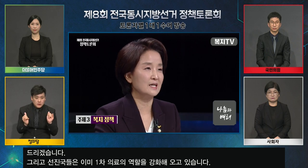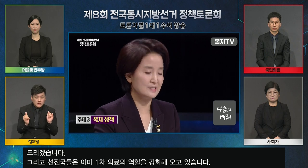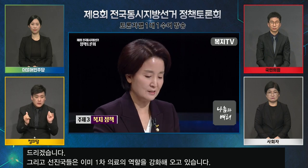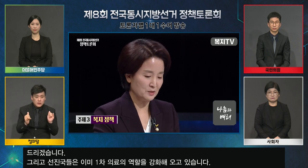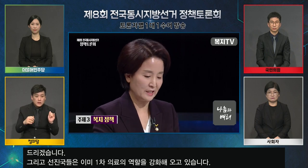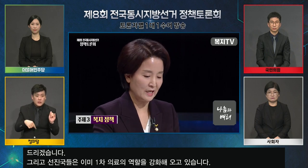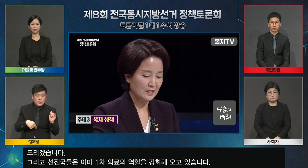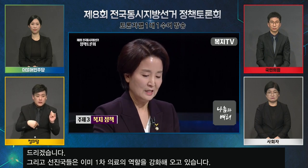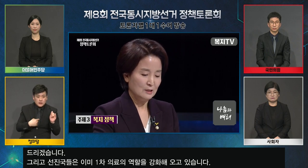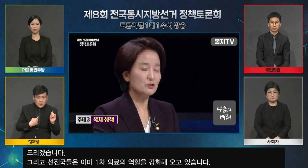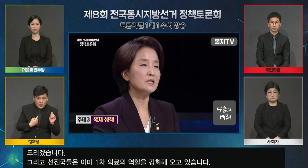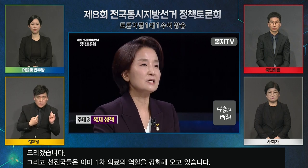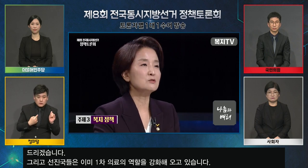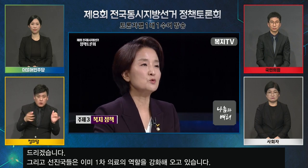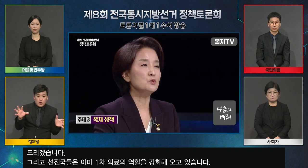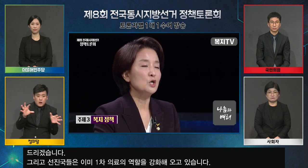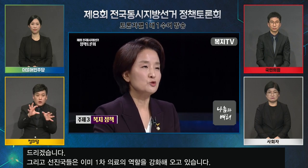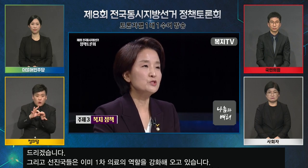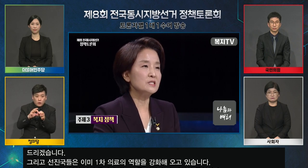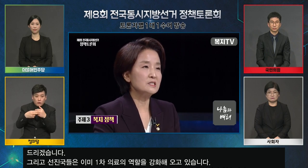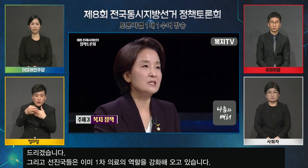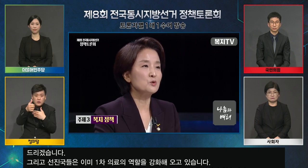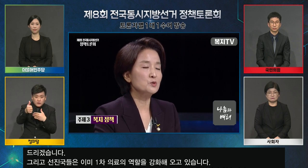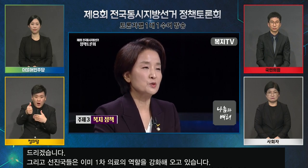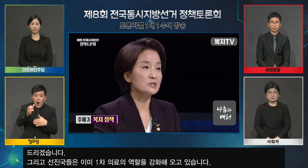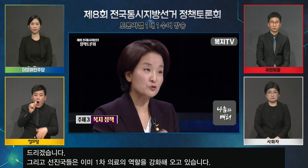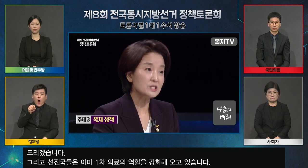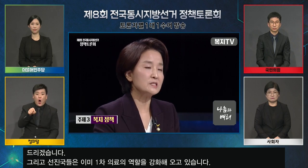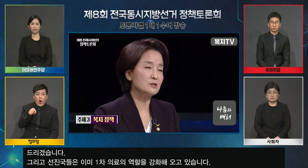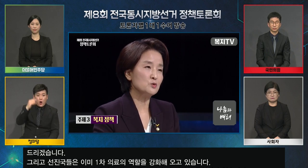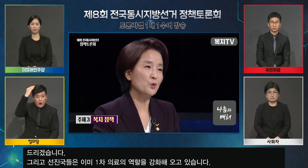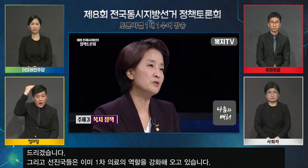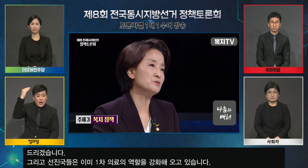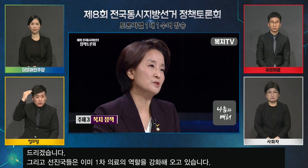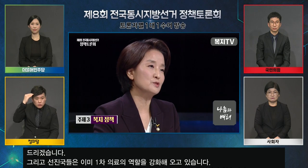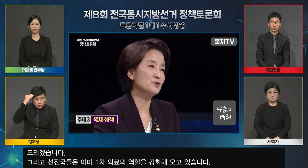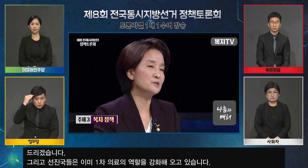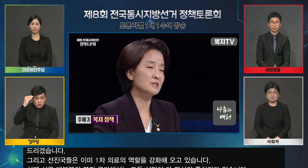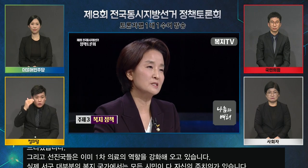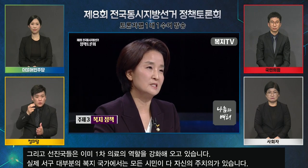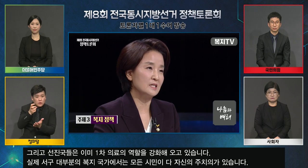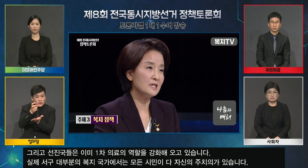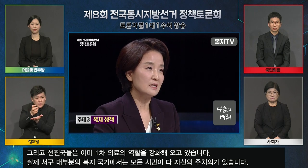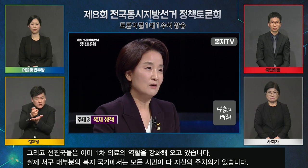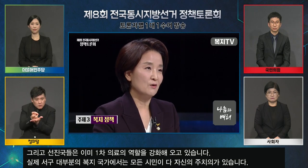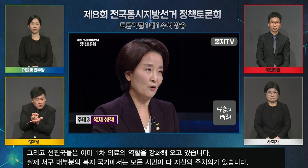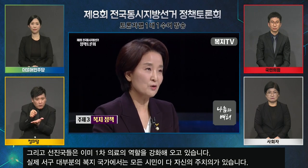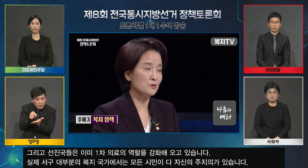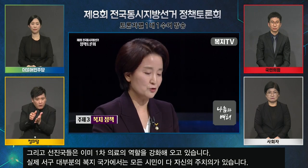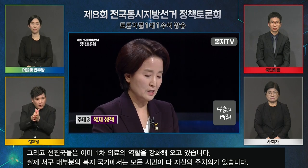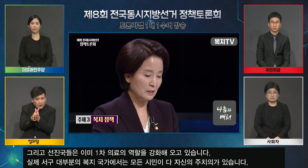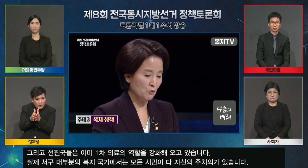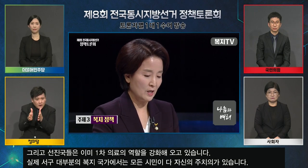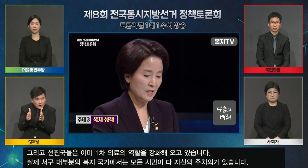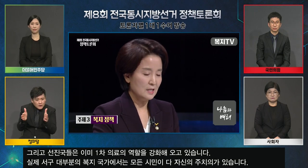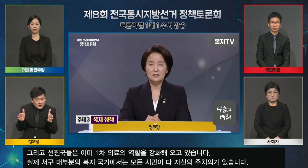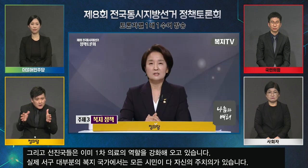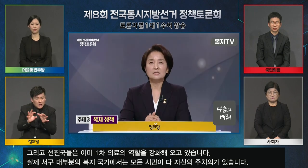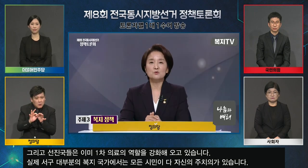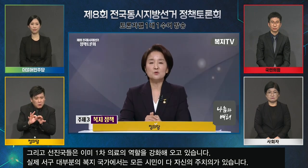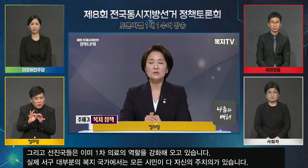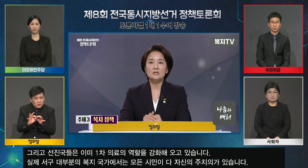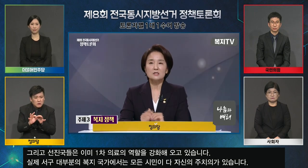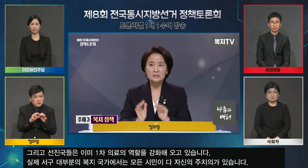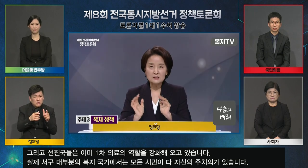주치의가 있습니다. 우리나라도 주치의 제도 도입을 둘러싼 여러 주장과